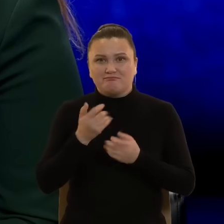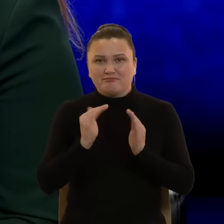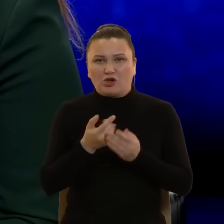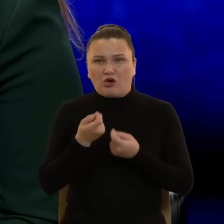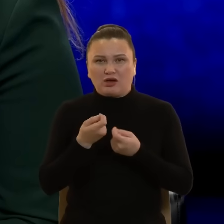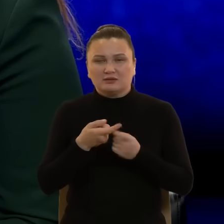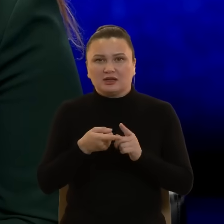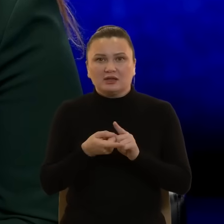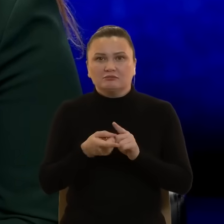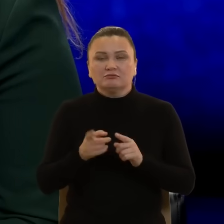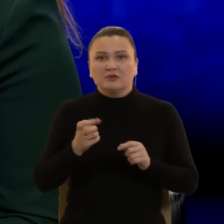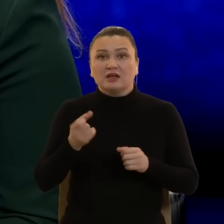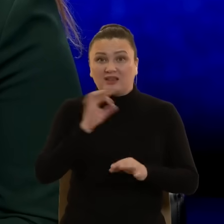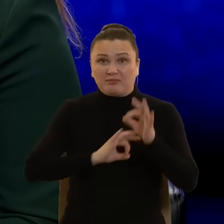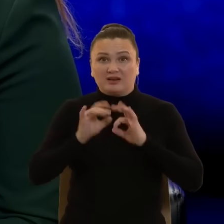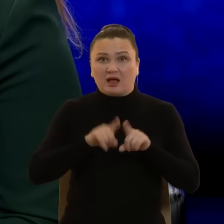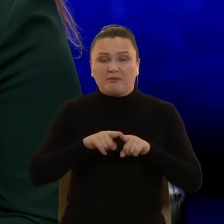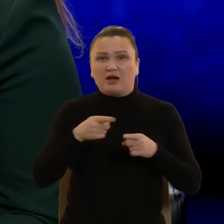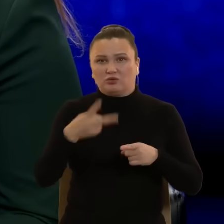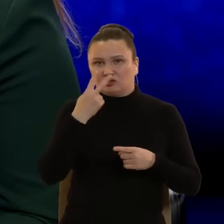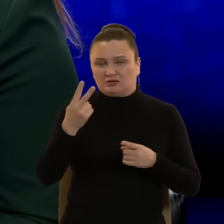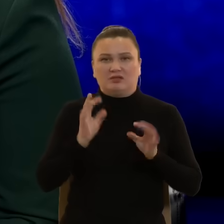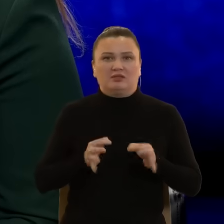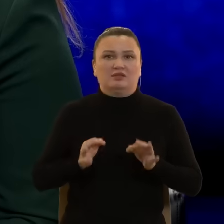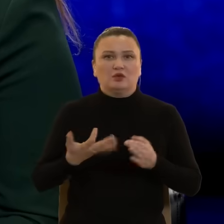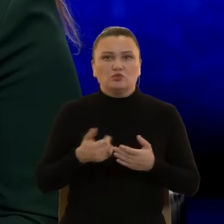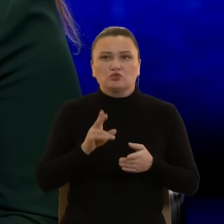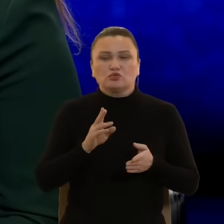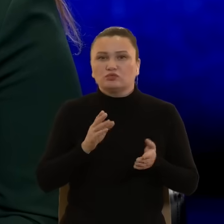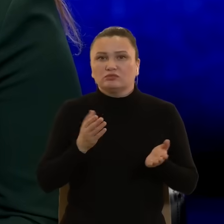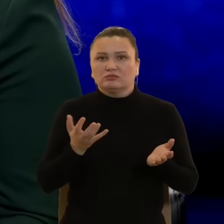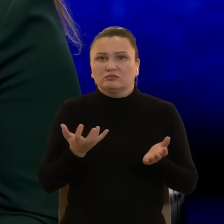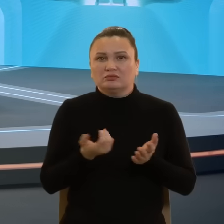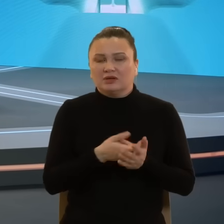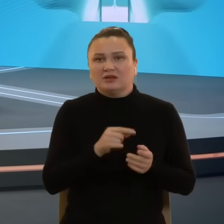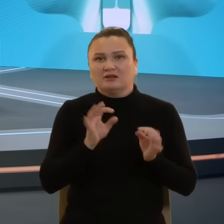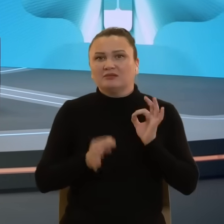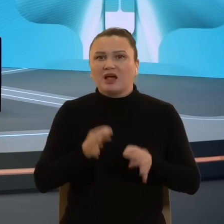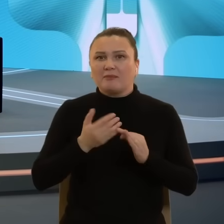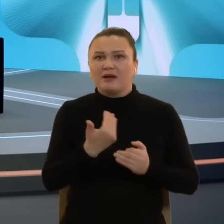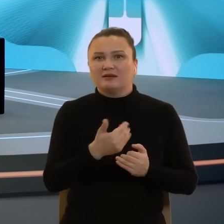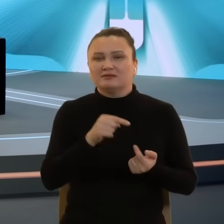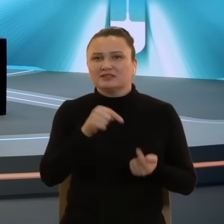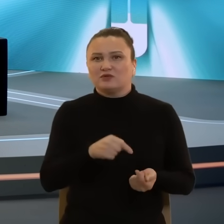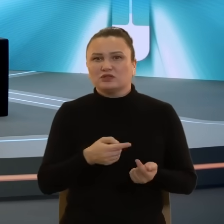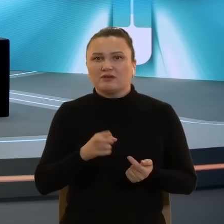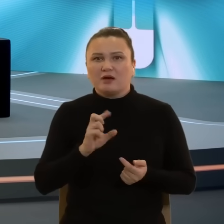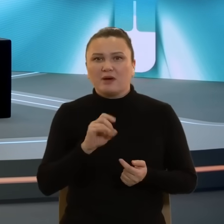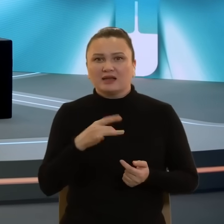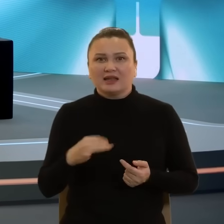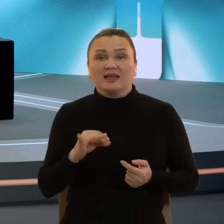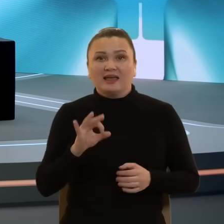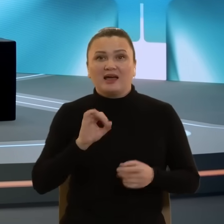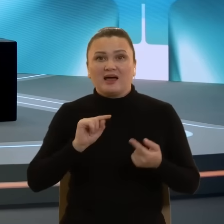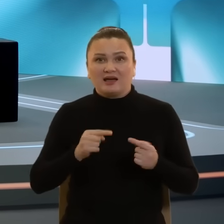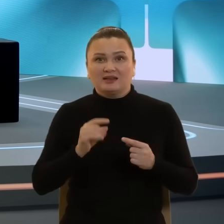да, приобретать устойчивость в процессе их эволюции. Это их закономерное биологическое свойство. И антибиотик в